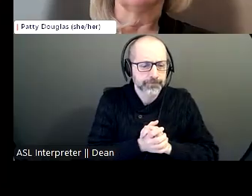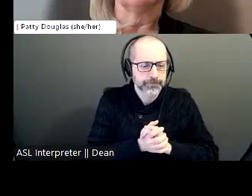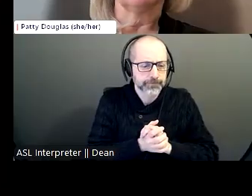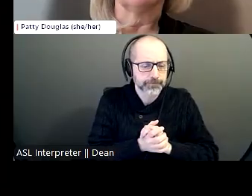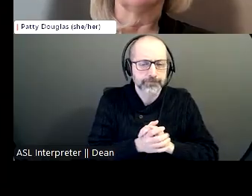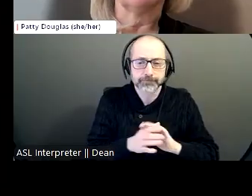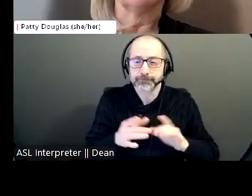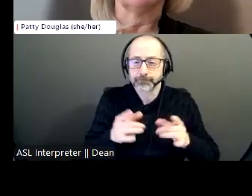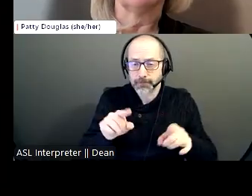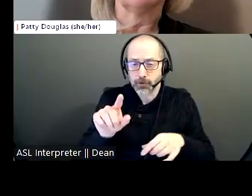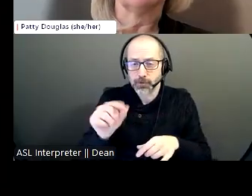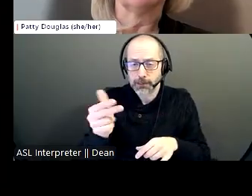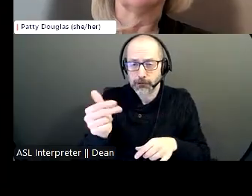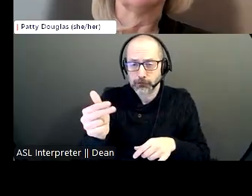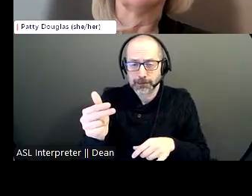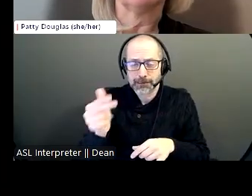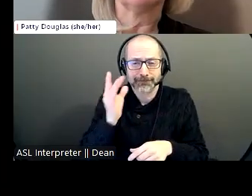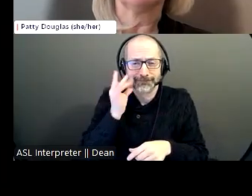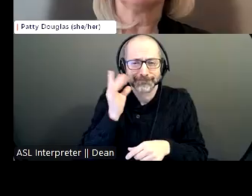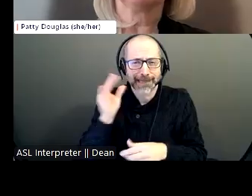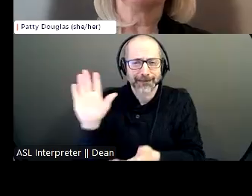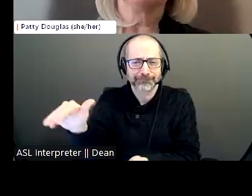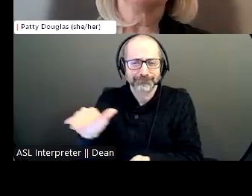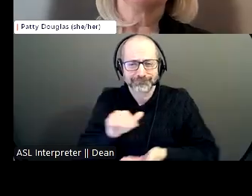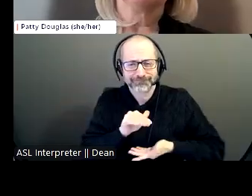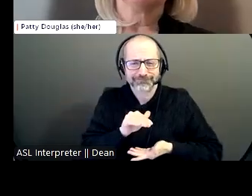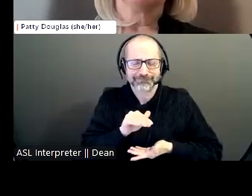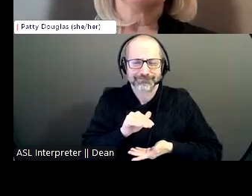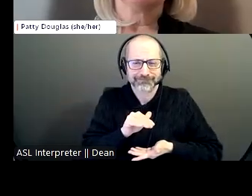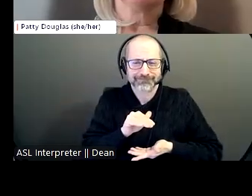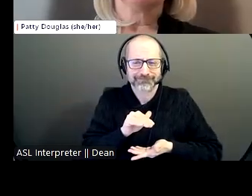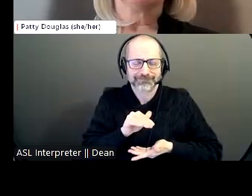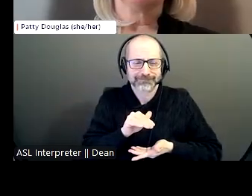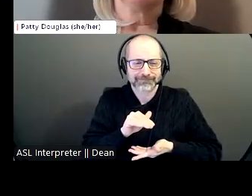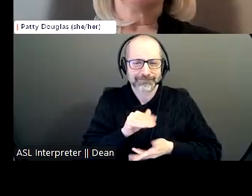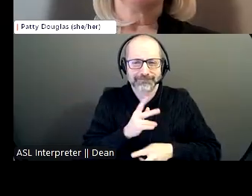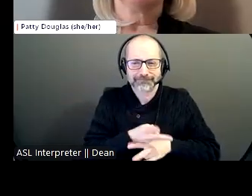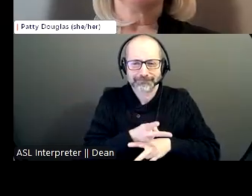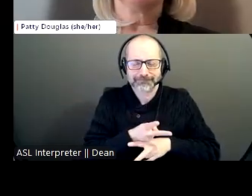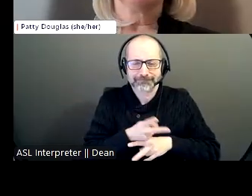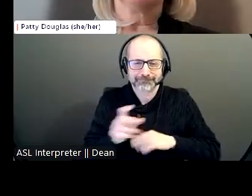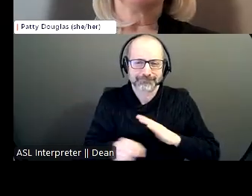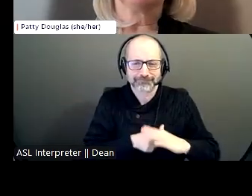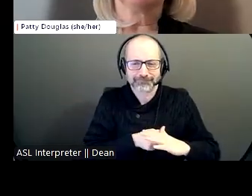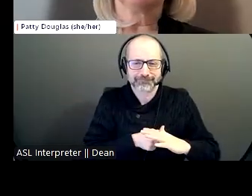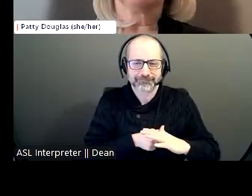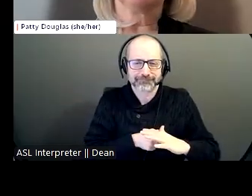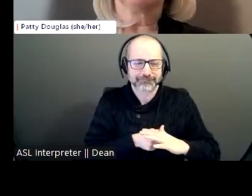In 2003, I En adopted a 2003, cat, j'ai adopté un chat and